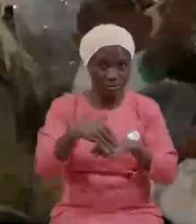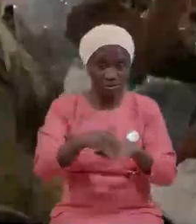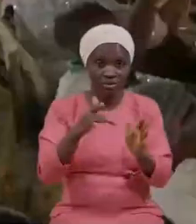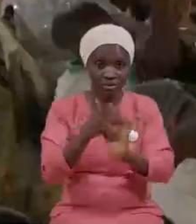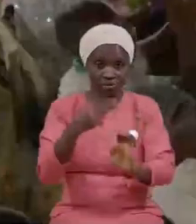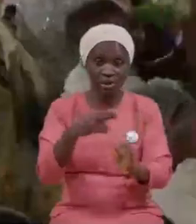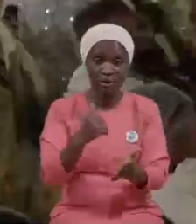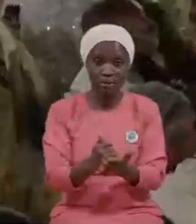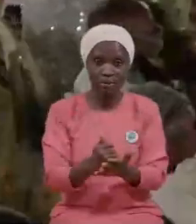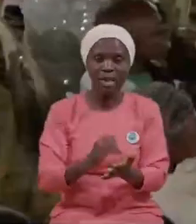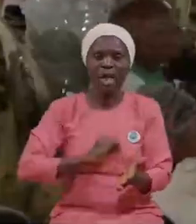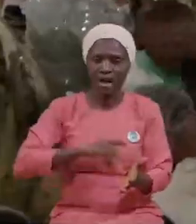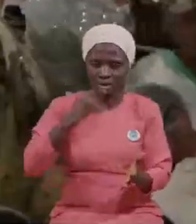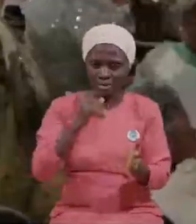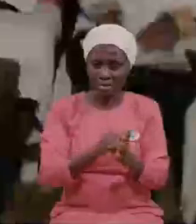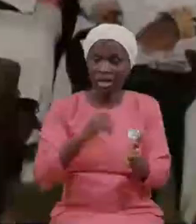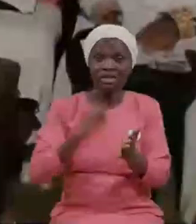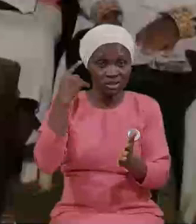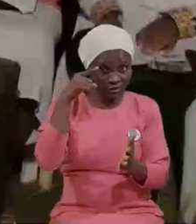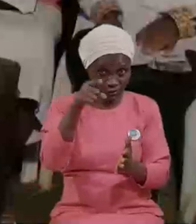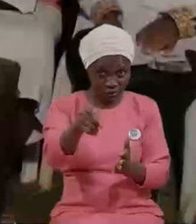J'ai dit, c'est pour toi ce soir.